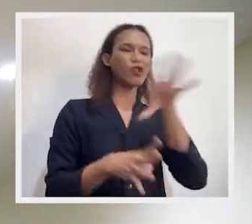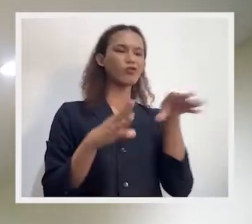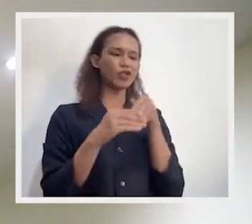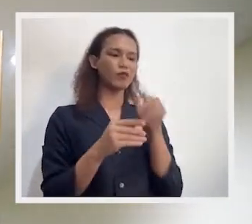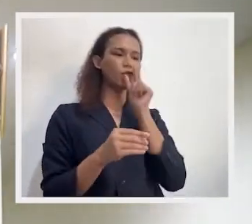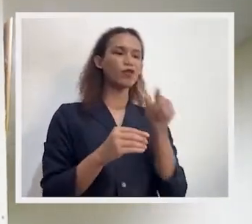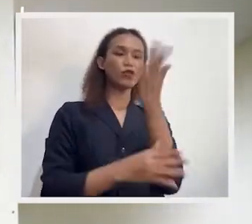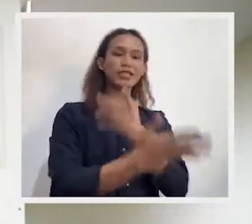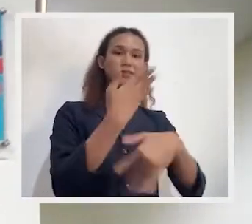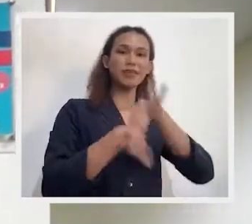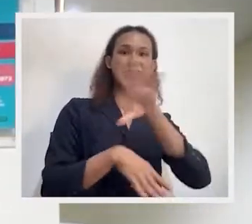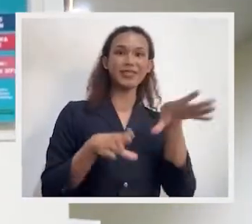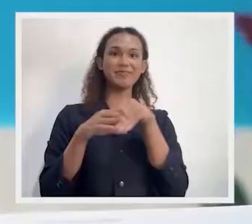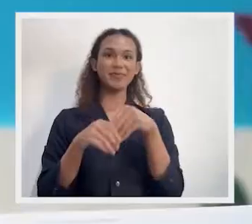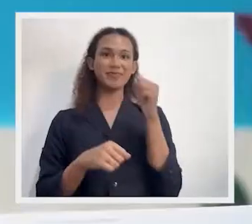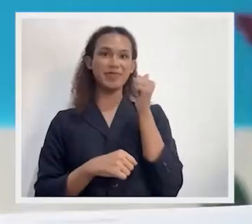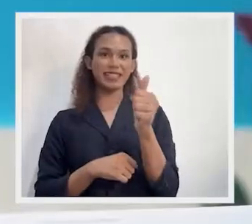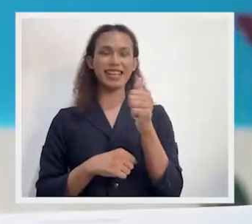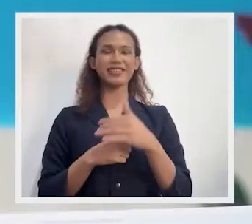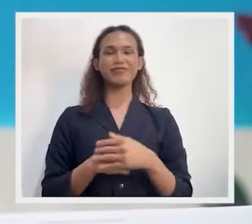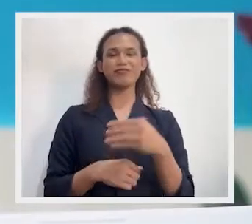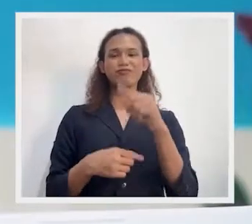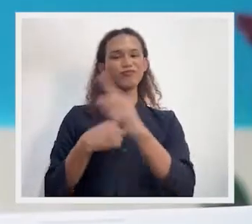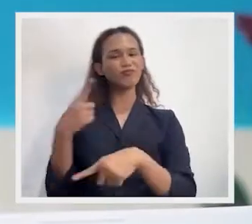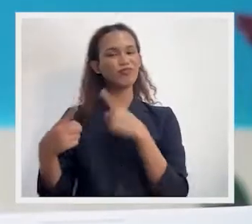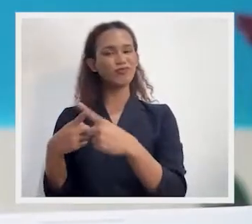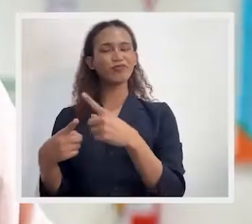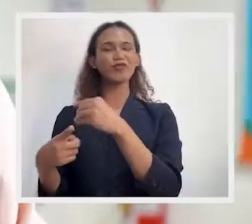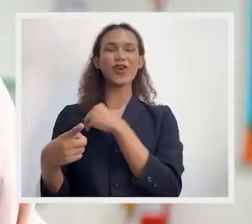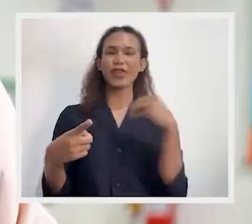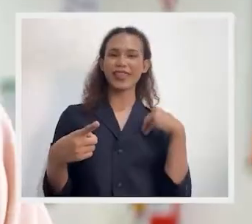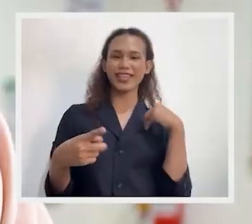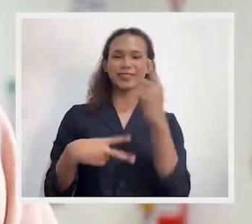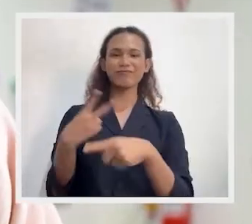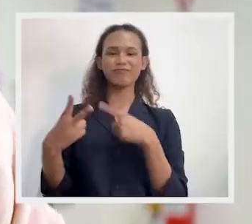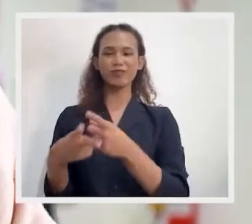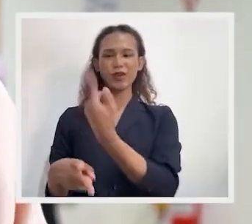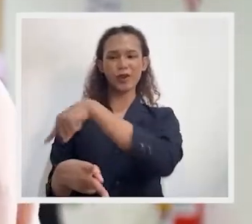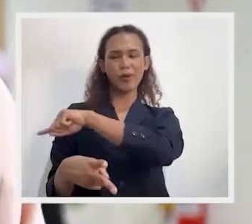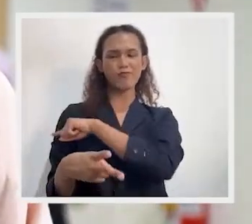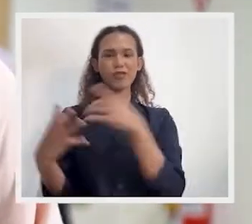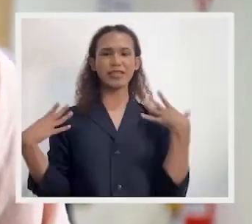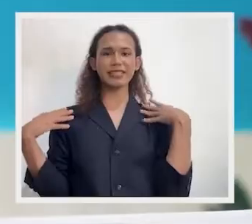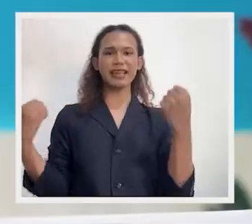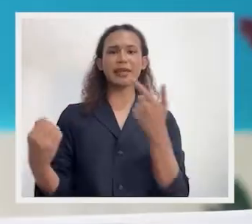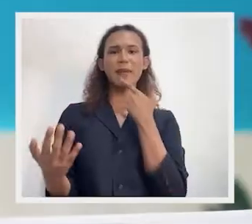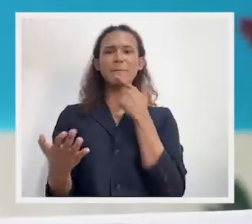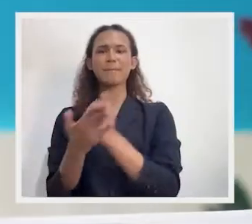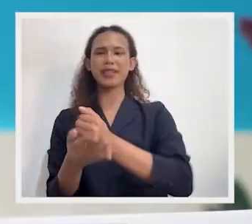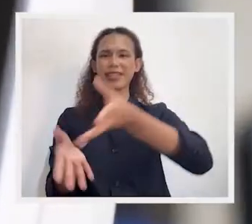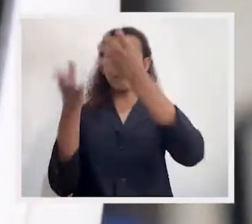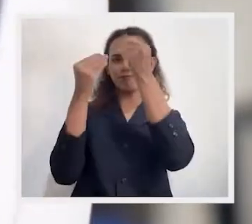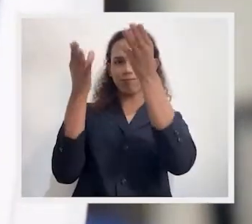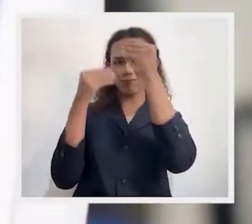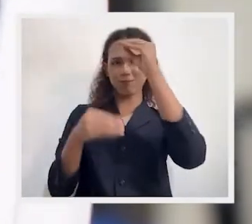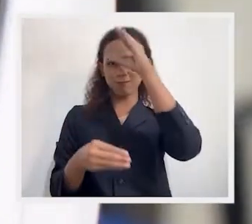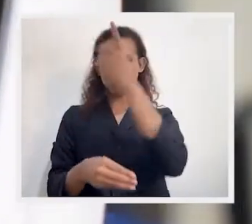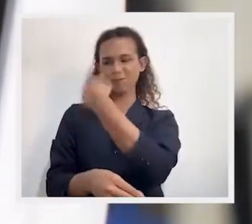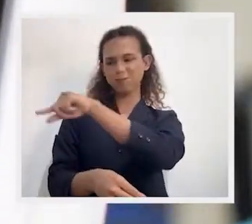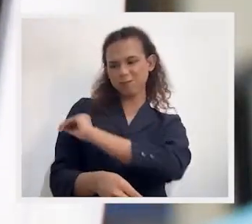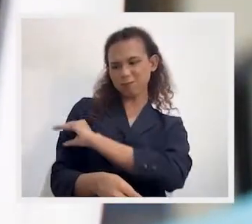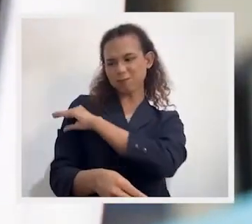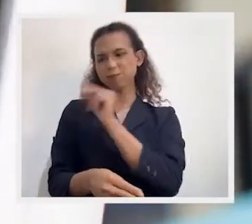penyandang disabilitas. Dokter dan tenaga kesehatan perlu memiliki kepedulian dan